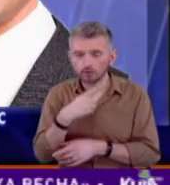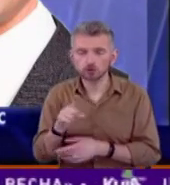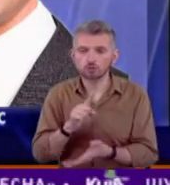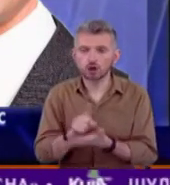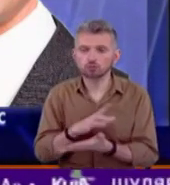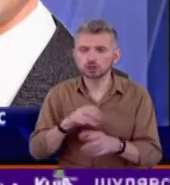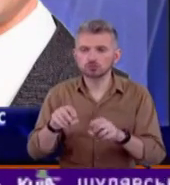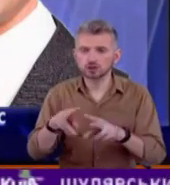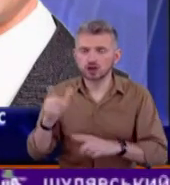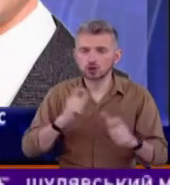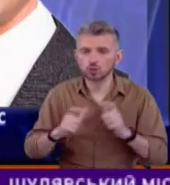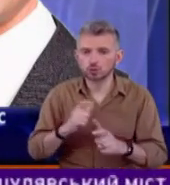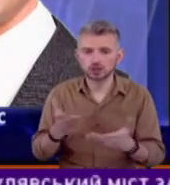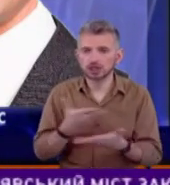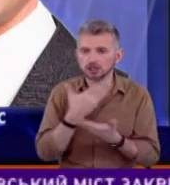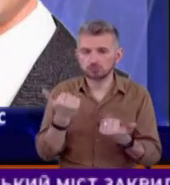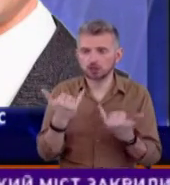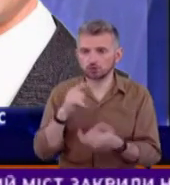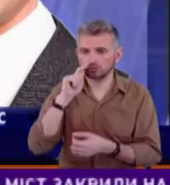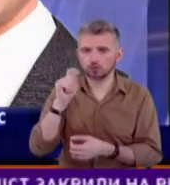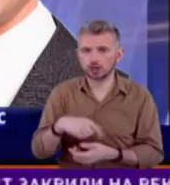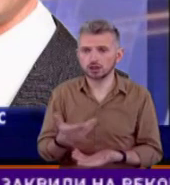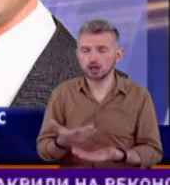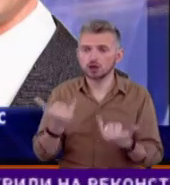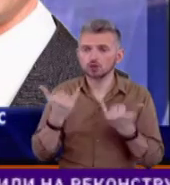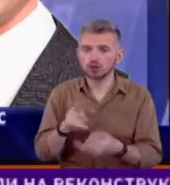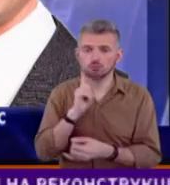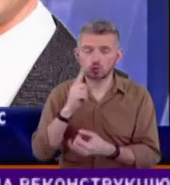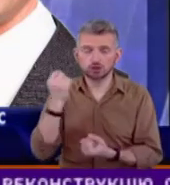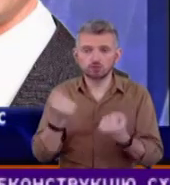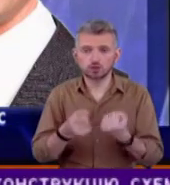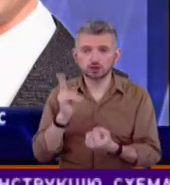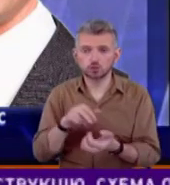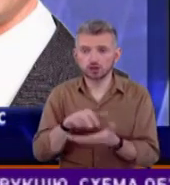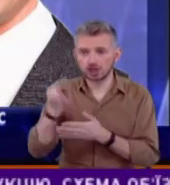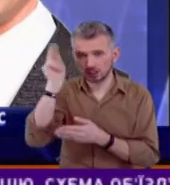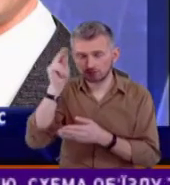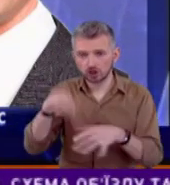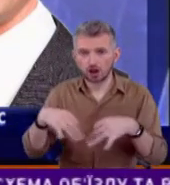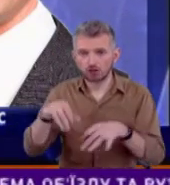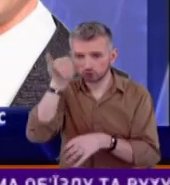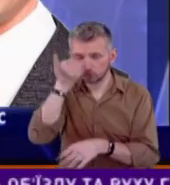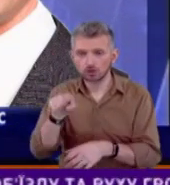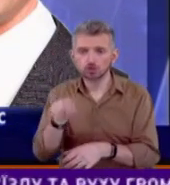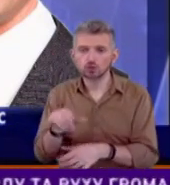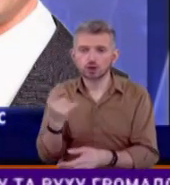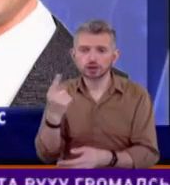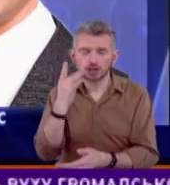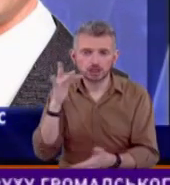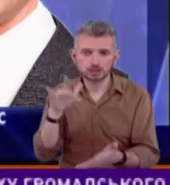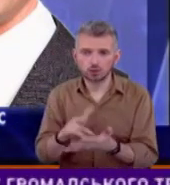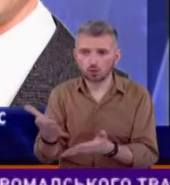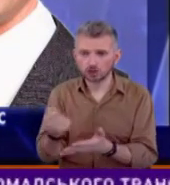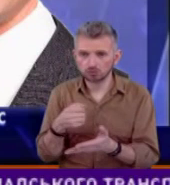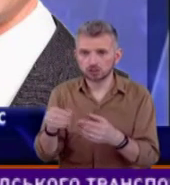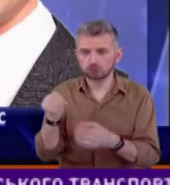бути спеціальні курси, яких немає сьогодні в Україні. Сьогодні молодий водій, який йде навчатися в автошколу, в нього одна ціль – отримати той кусок